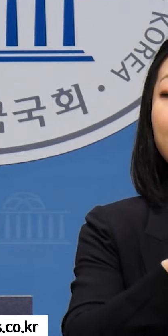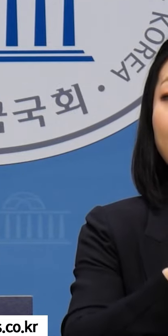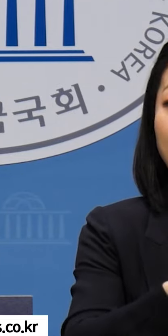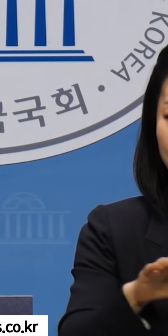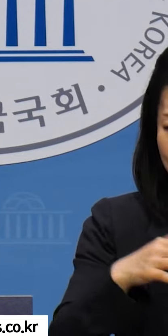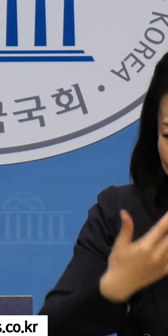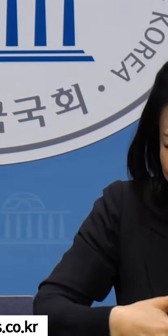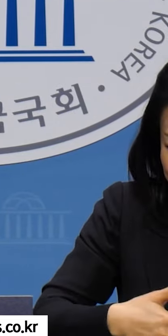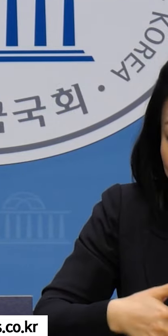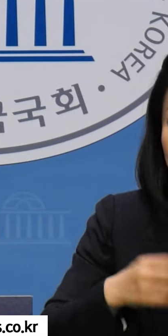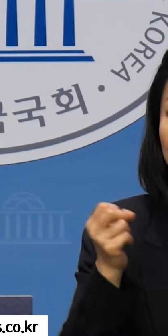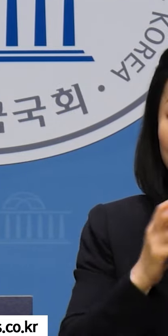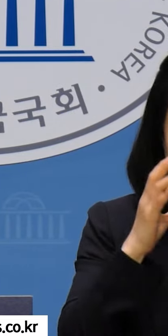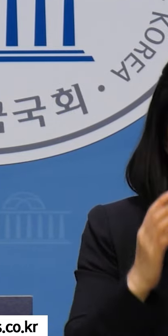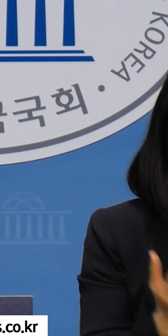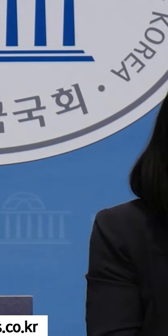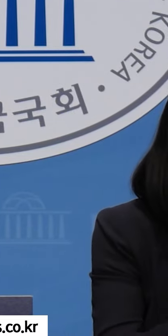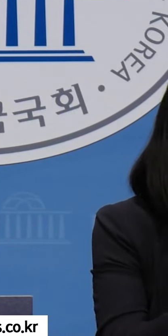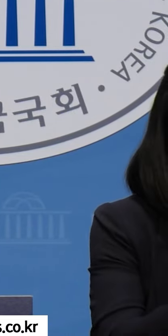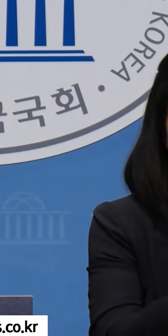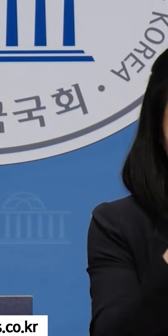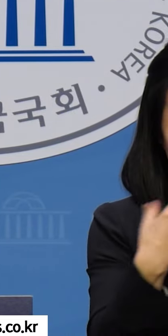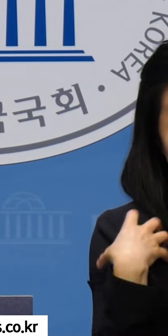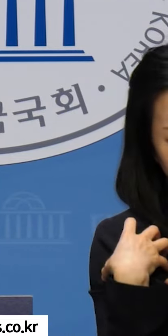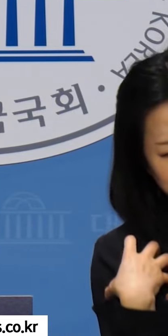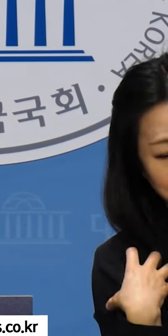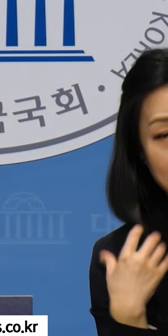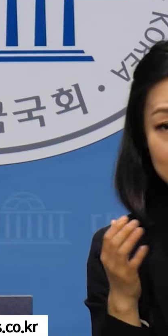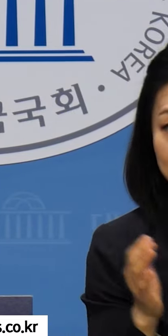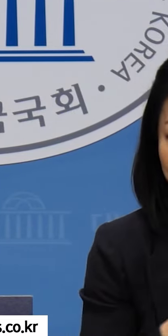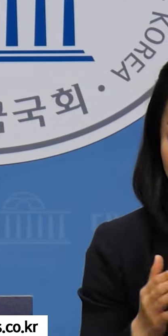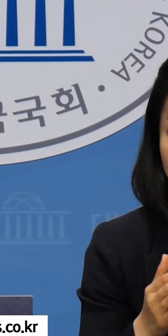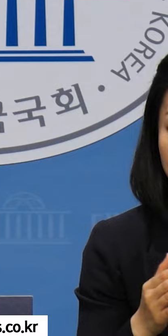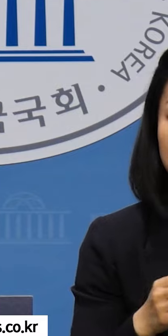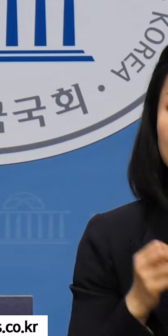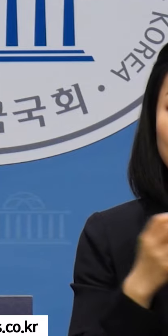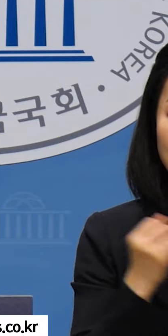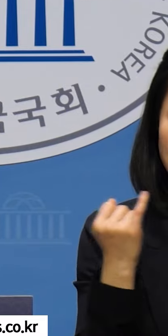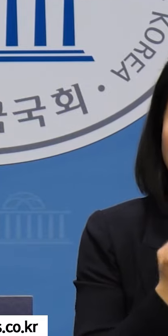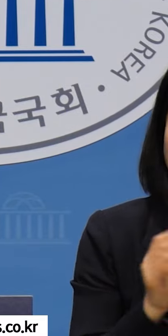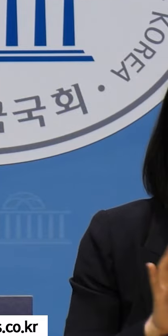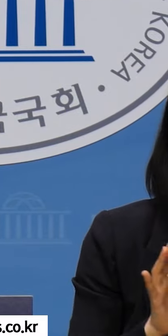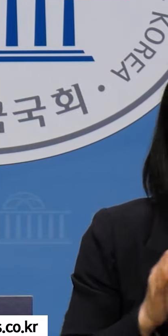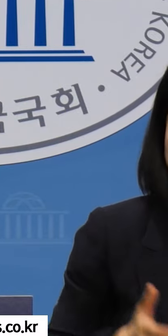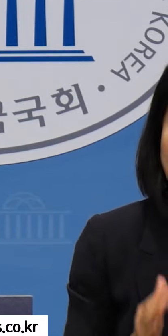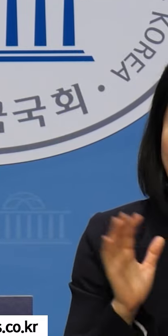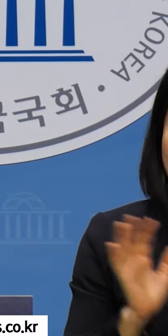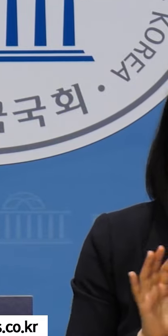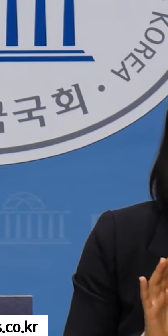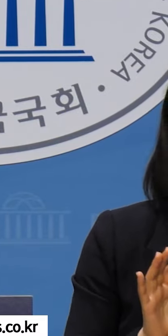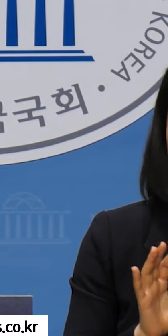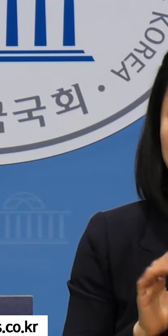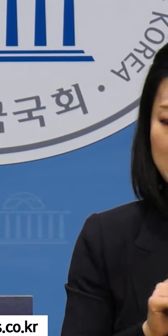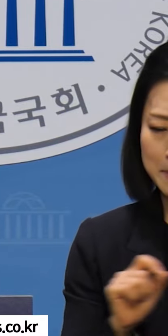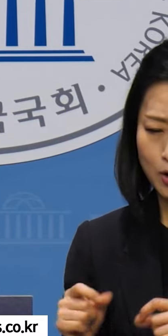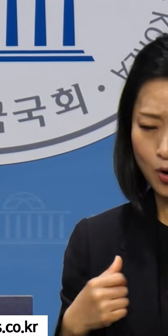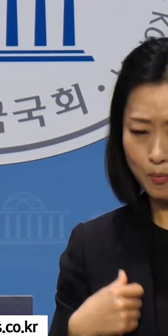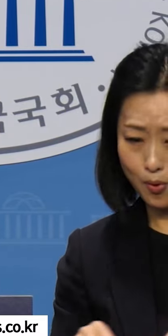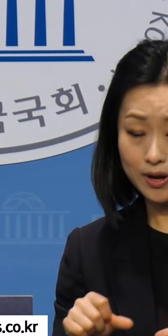없어서 혹은 아이 키우 드는 경제적 부담 때문에 결과 생을 출산을 미루거나